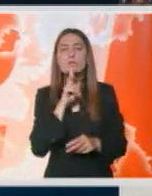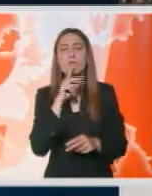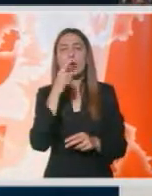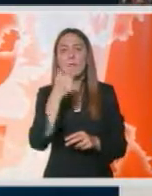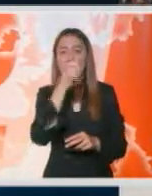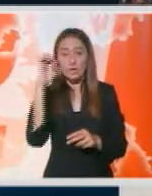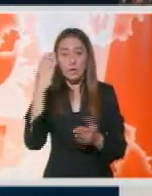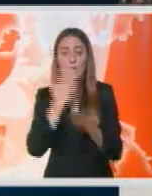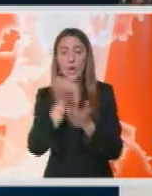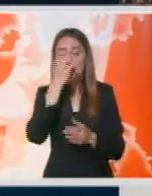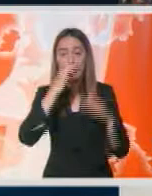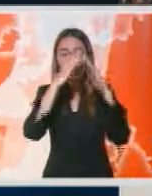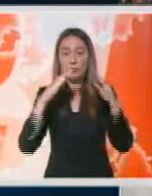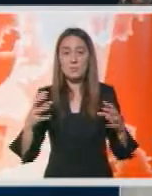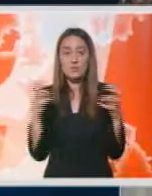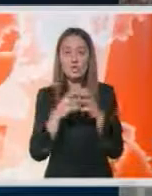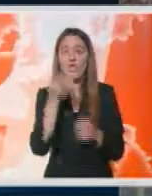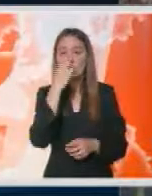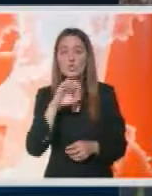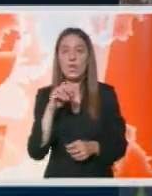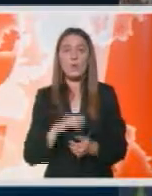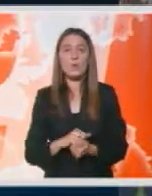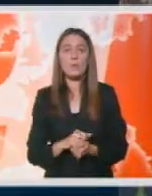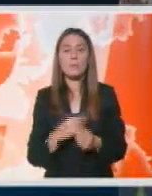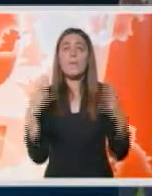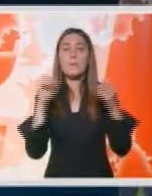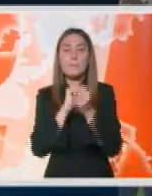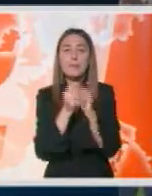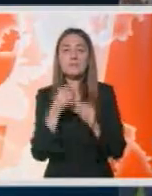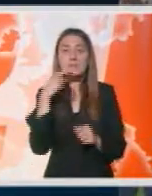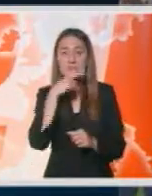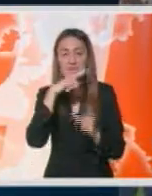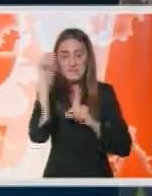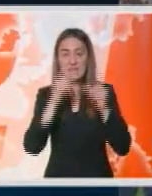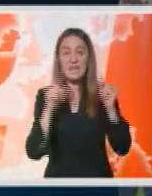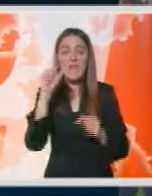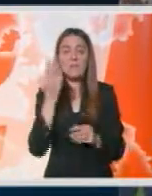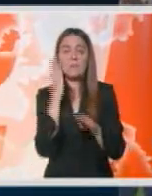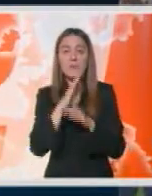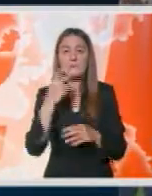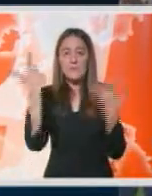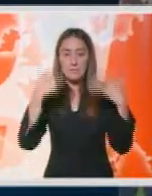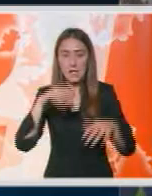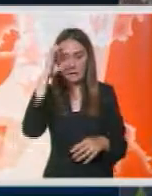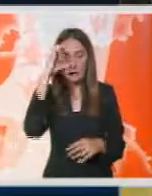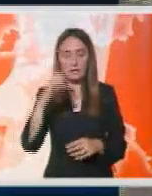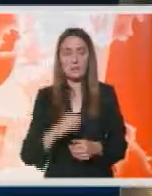rezultatom 1:0 bio bolji od domaćina ekipe Chicago Fire. Meču Crvena zvezda legija prisustvovalo je oko 7000 gledalaca.